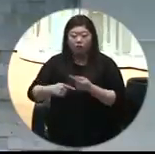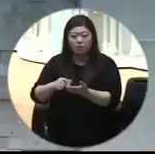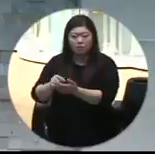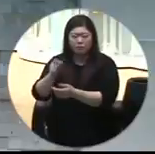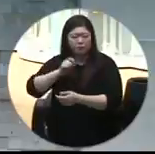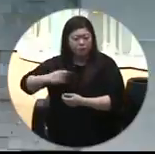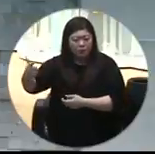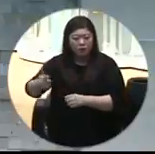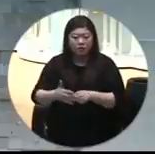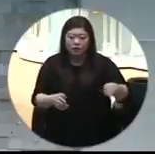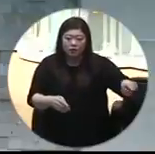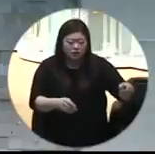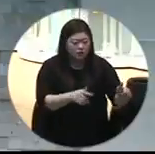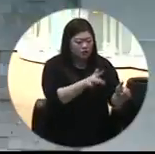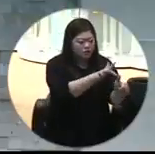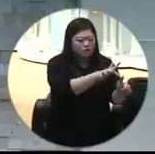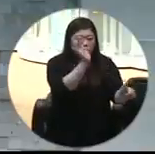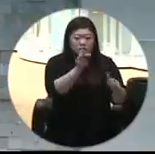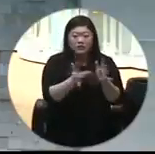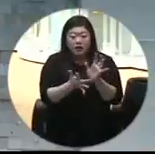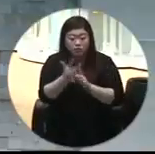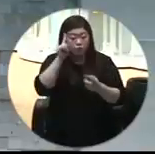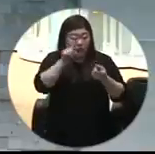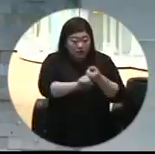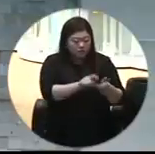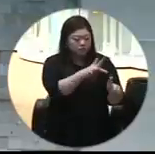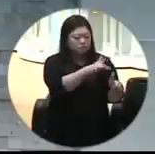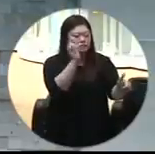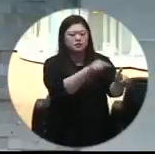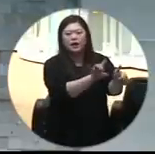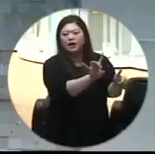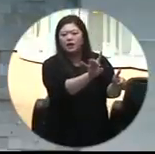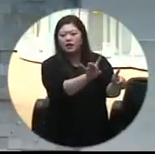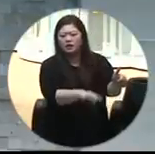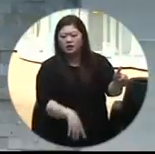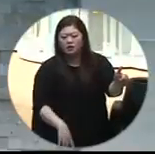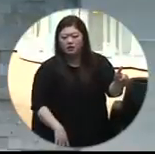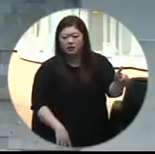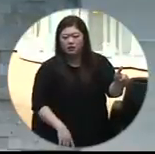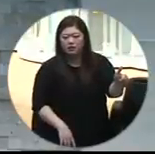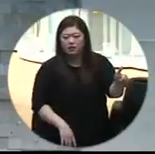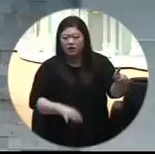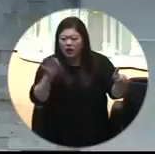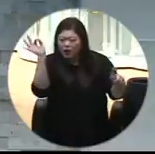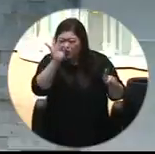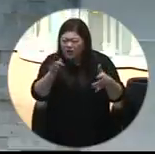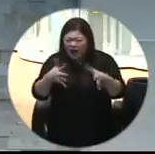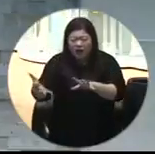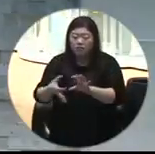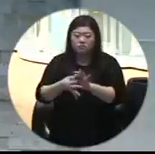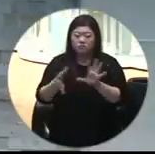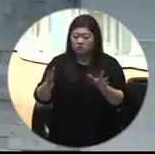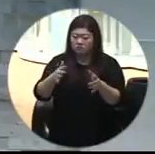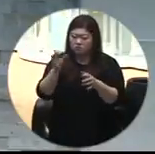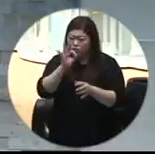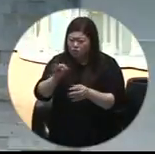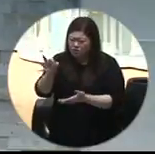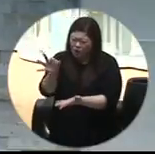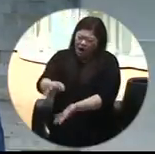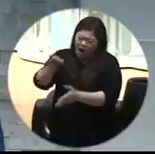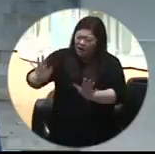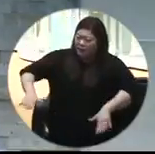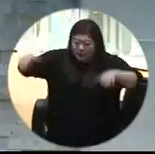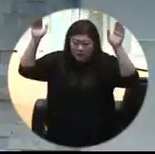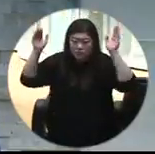없는 소중한 한 영혼이기 때문에 그 무엇으로도 바꿀 수 없는 물질에서 손해를 보더라도